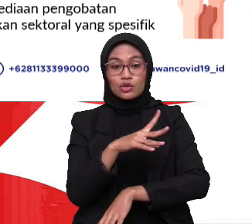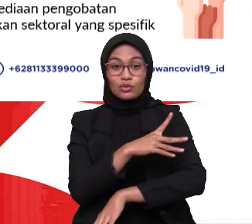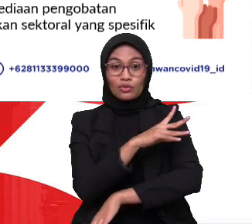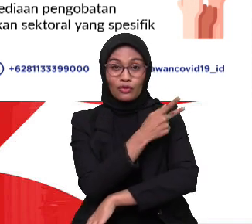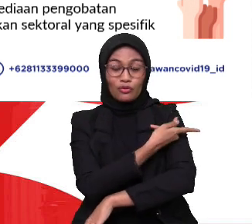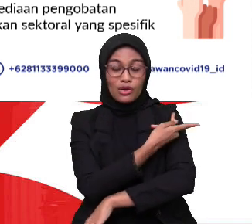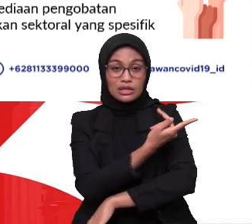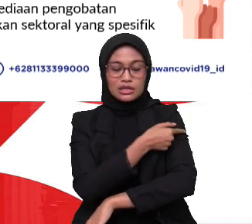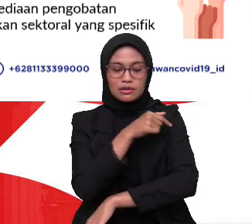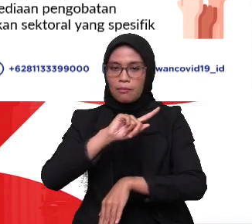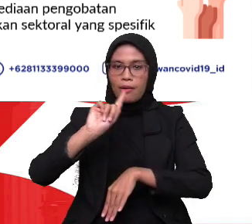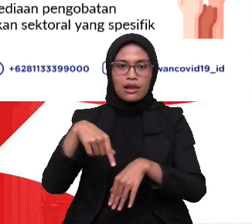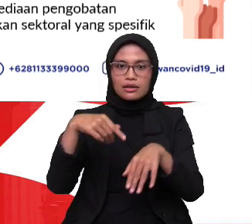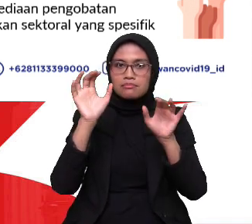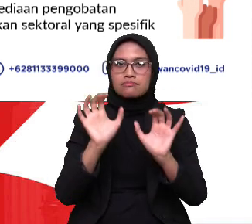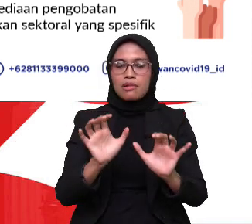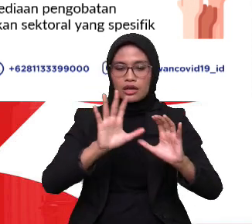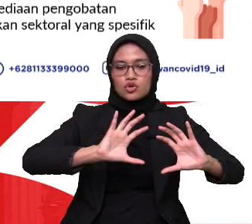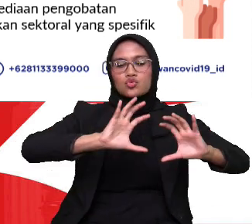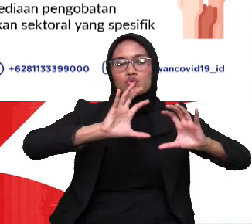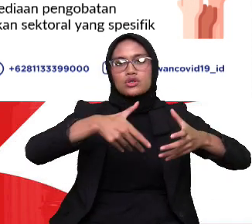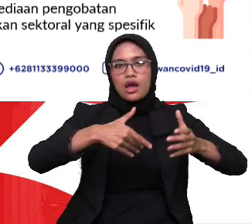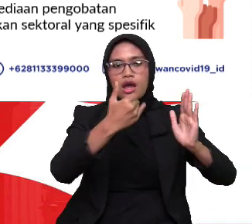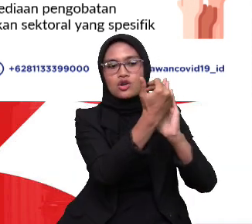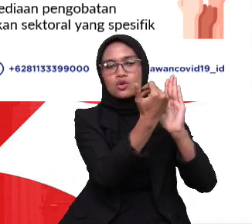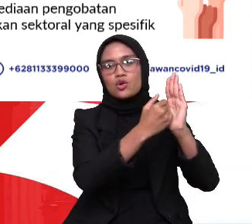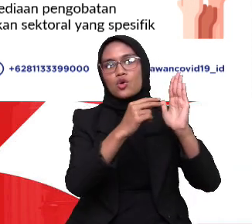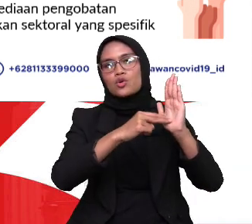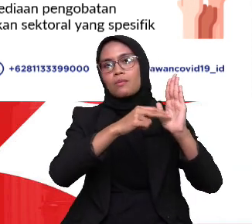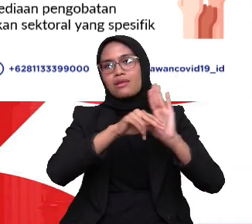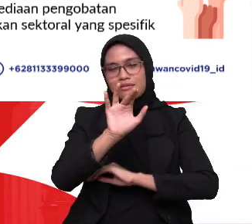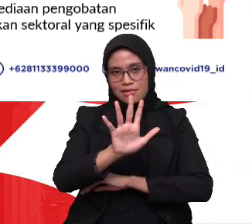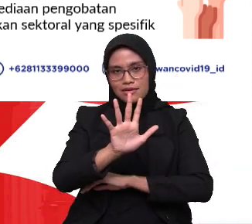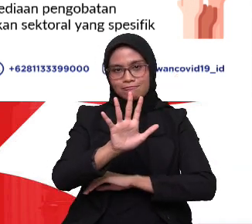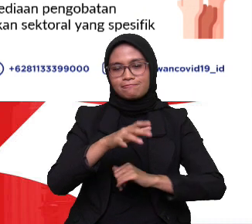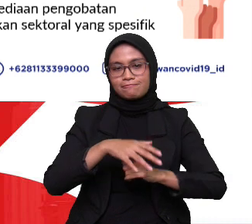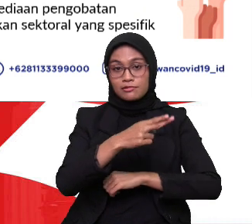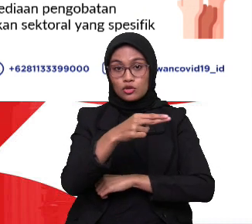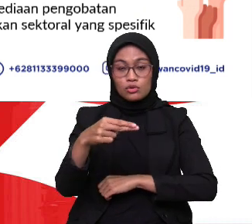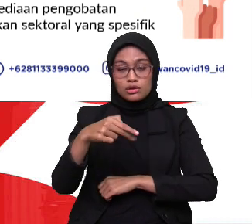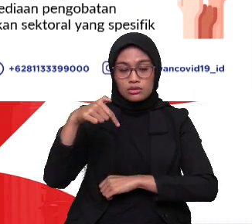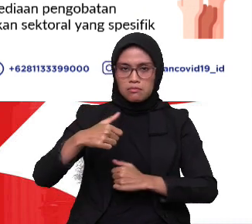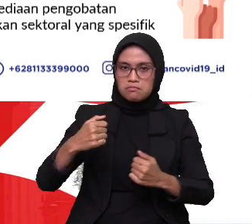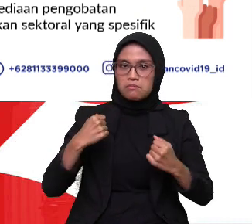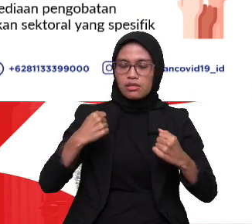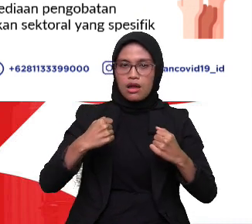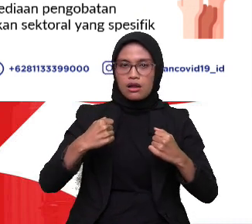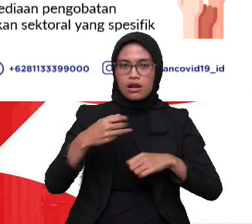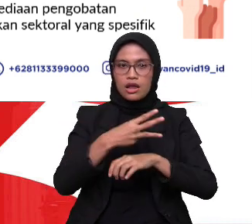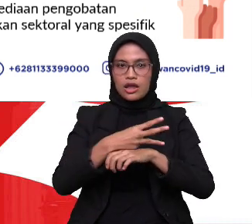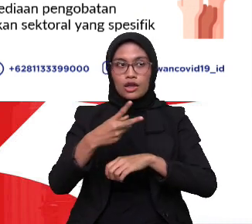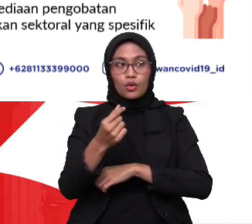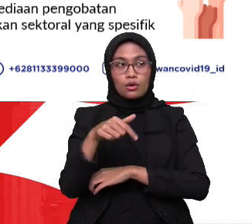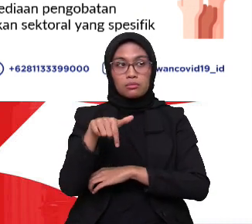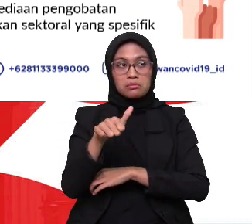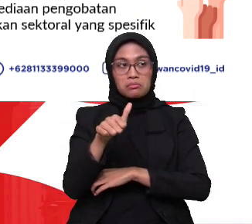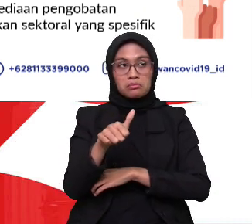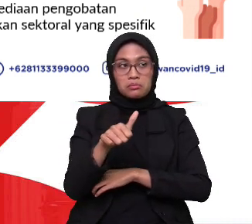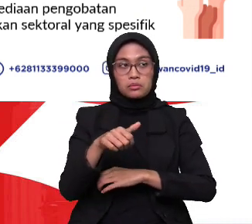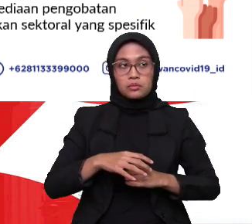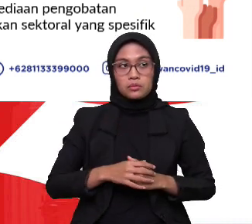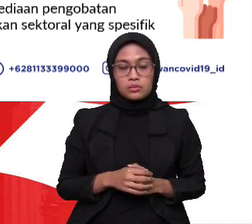kelima di dunia selain pencapaian di sektor kesehatan Indonesia mampu bertahan secara ekonomi dengan pertumbuhan